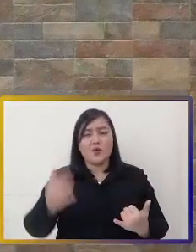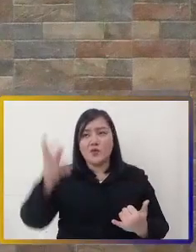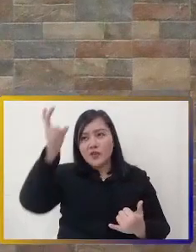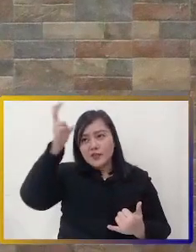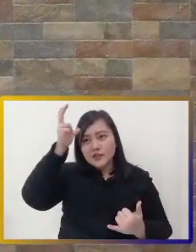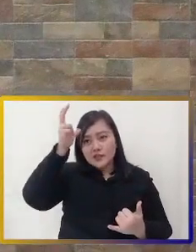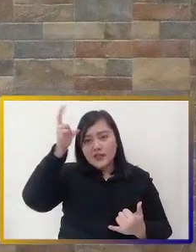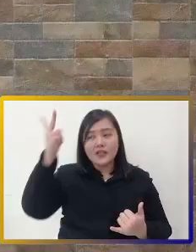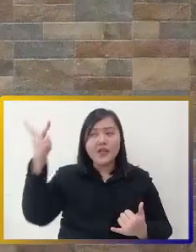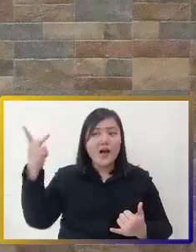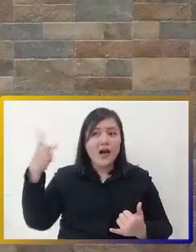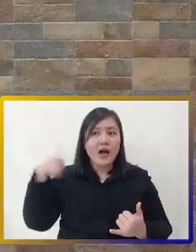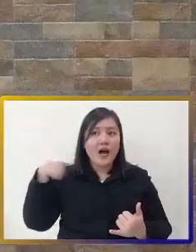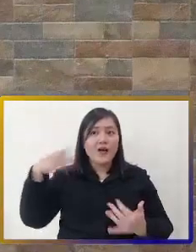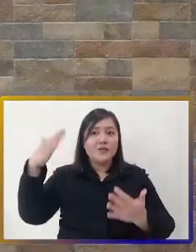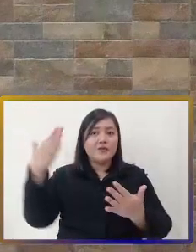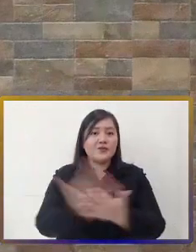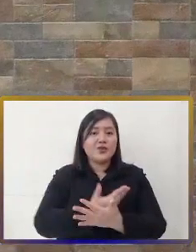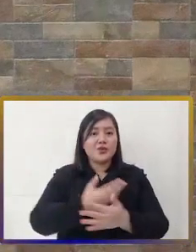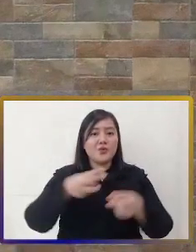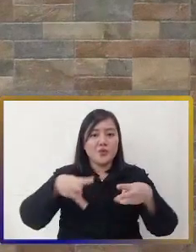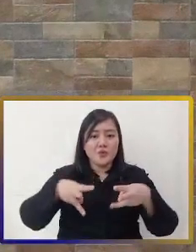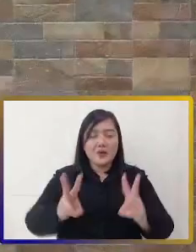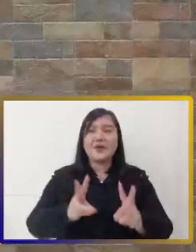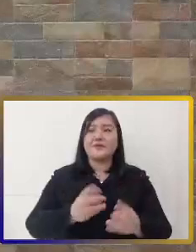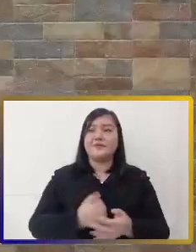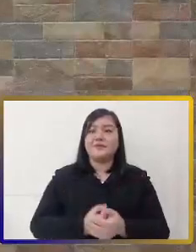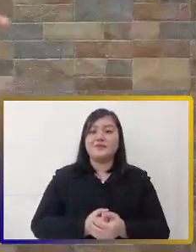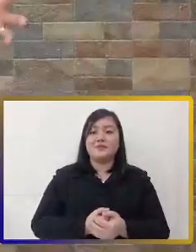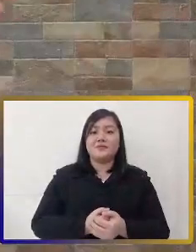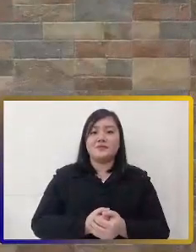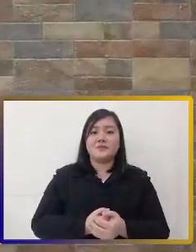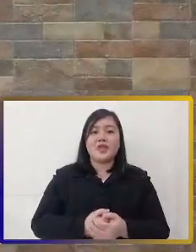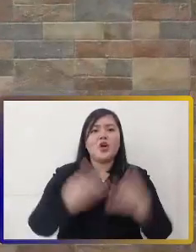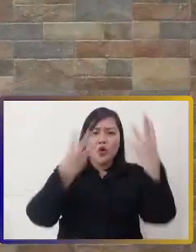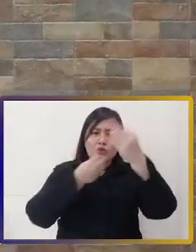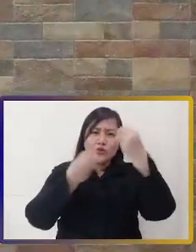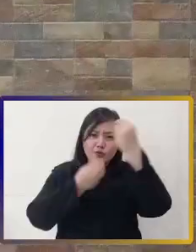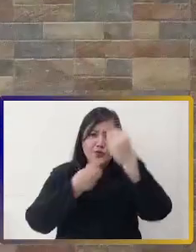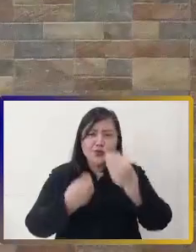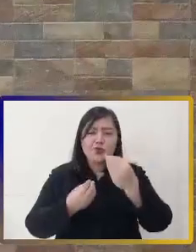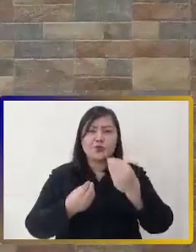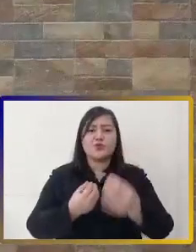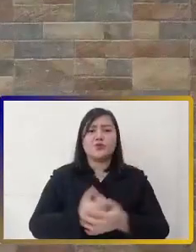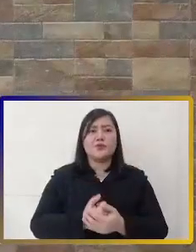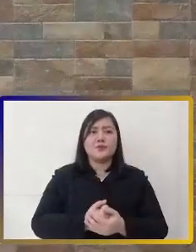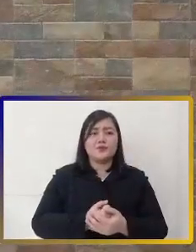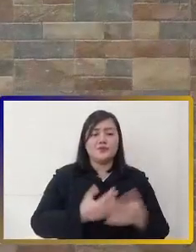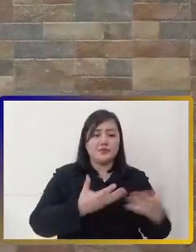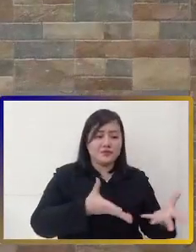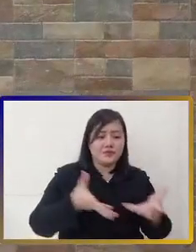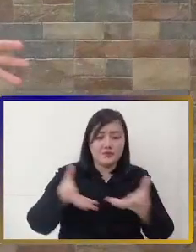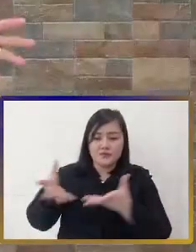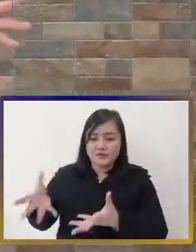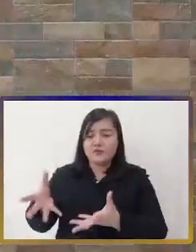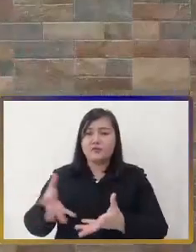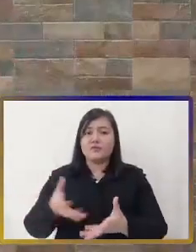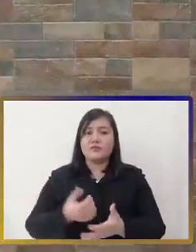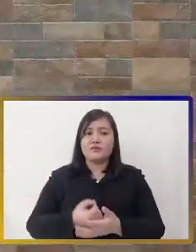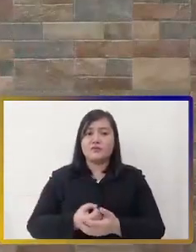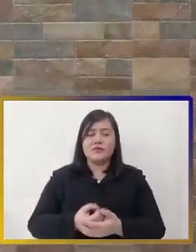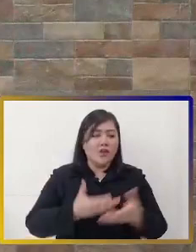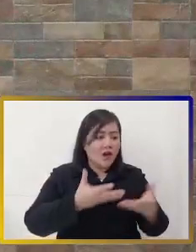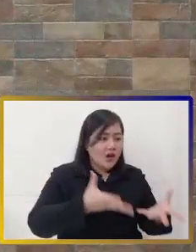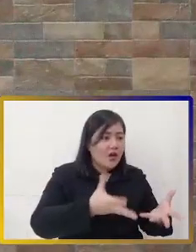ako ay na-convert sa Christianity. Para nang sa ganun, makuha ko ulit yung tao at mas lumabas na naman, oh, Kristiyano na nga